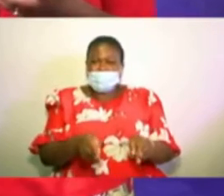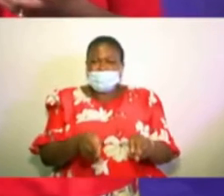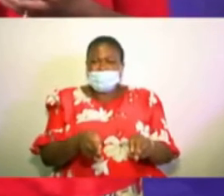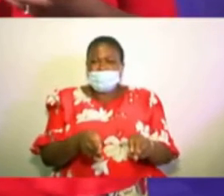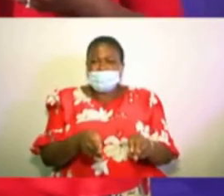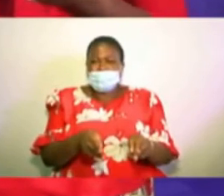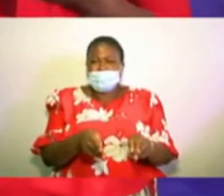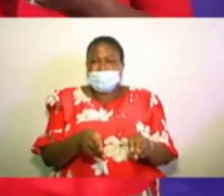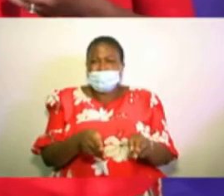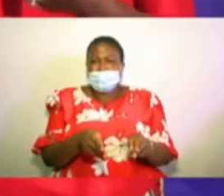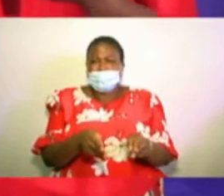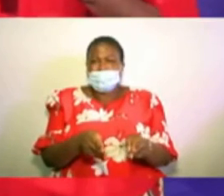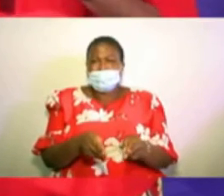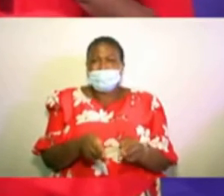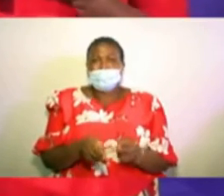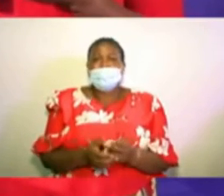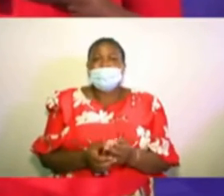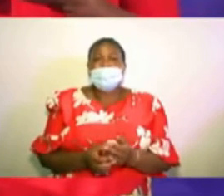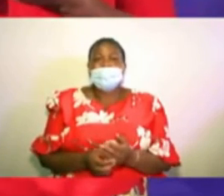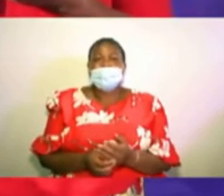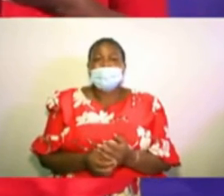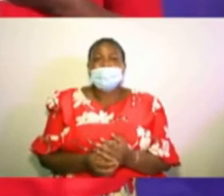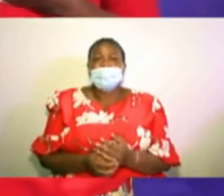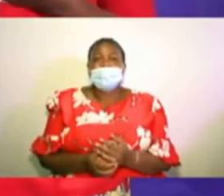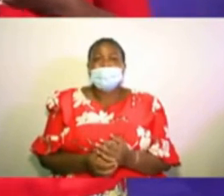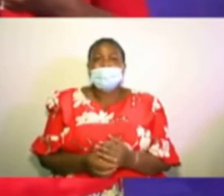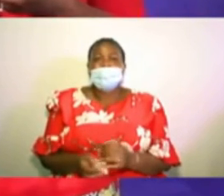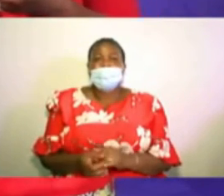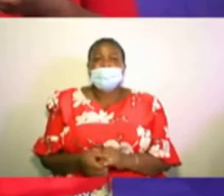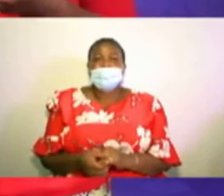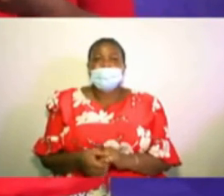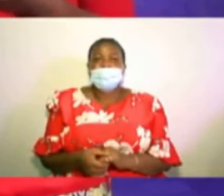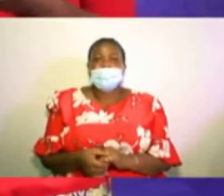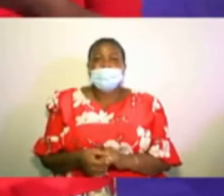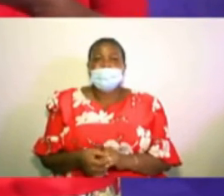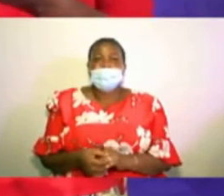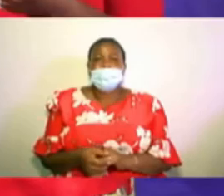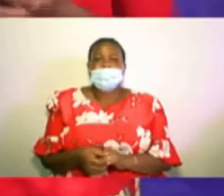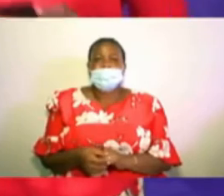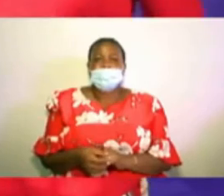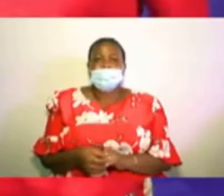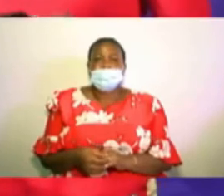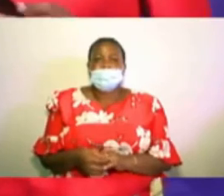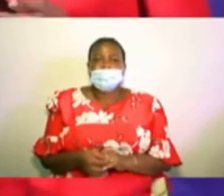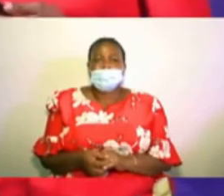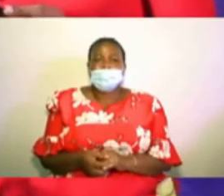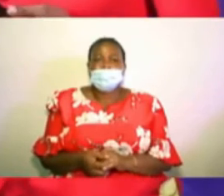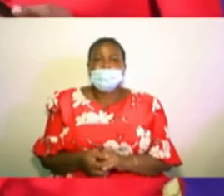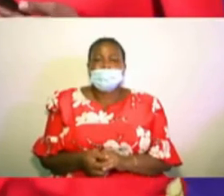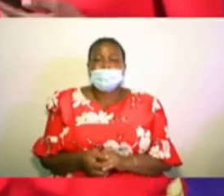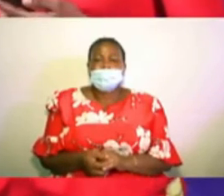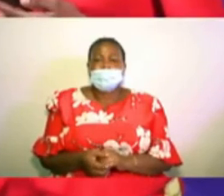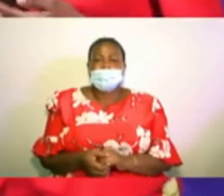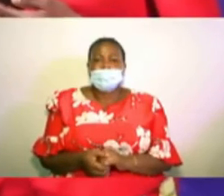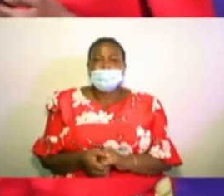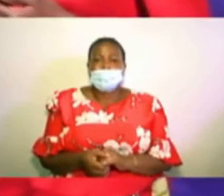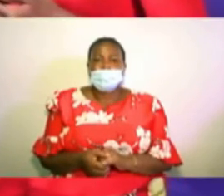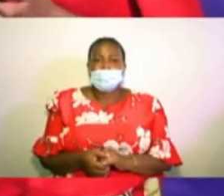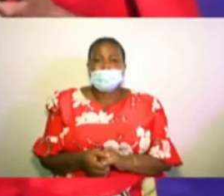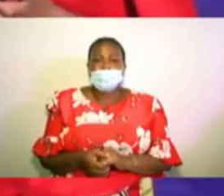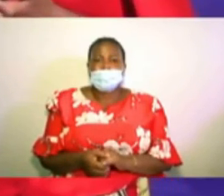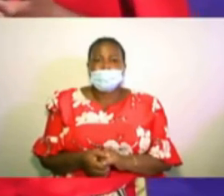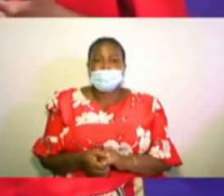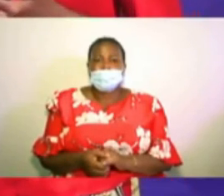la terre. Il souffla dans ses narines un souffle de vie et l'homme devint un être vivant. So this account gives us